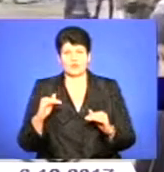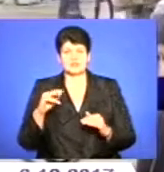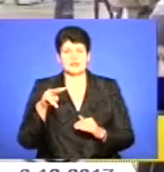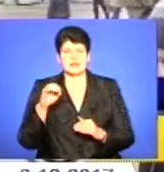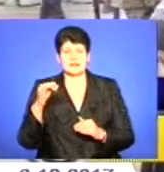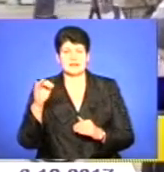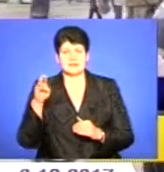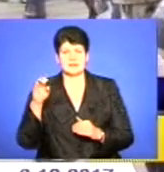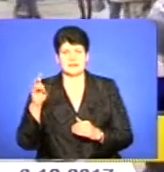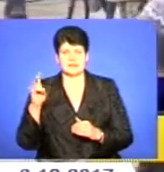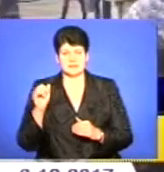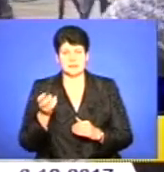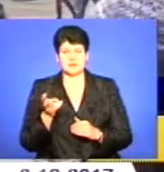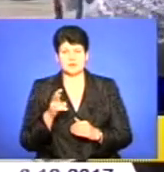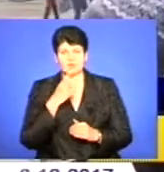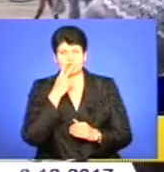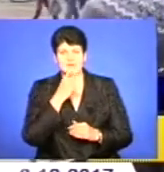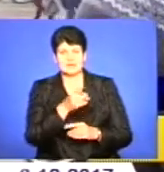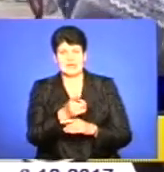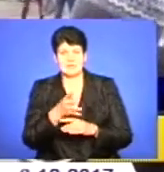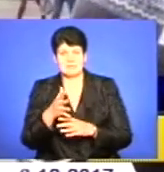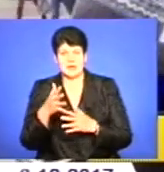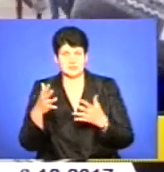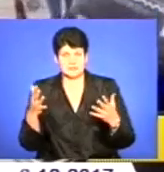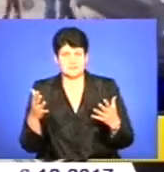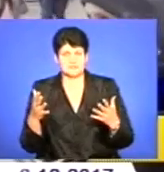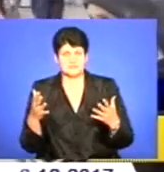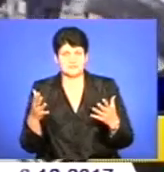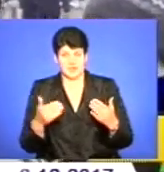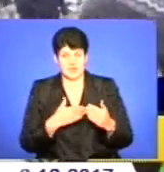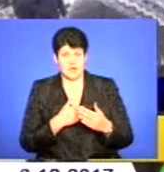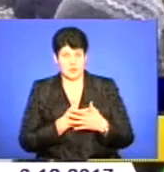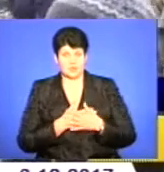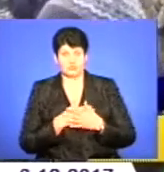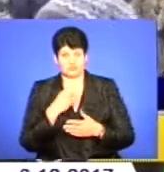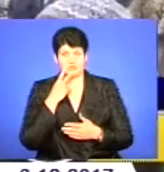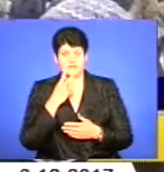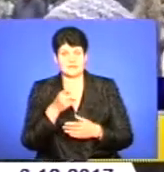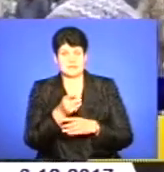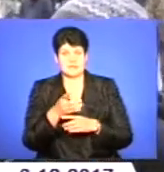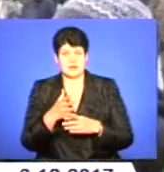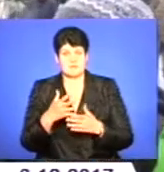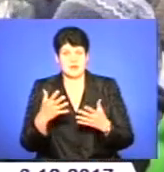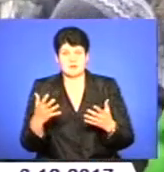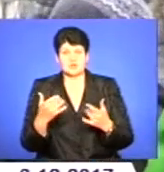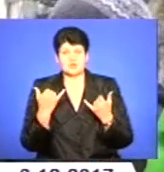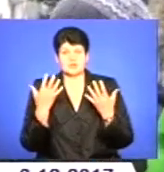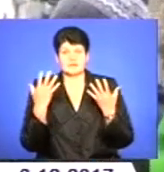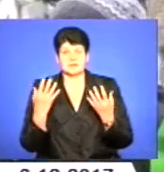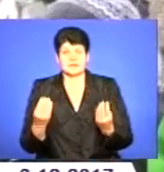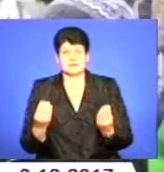Я прийшов подивитись на гармати. Я люблю дивитись на гармати, тому що сьогодні